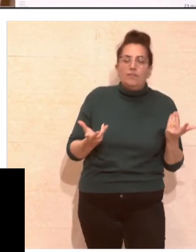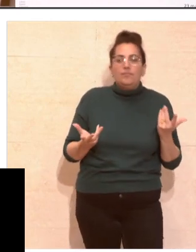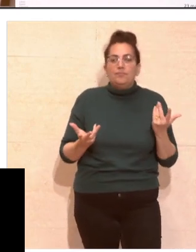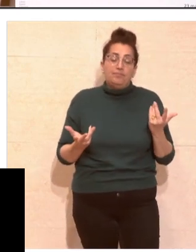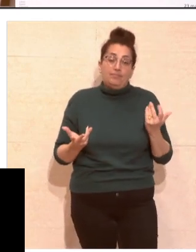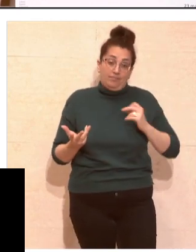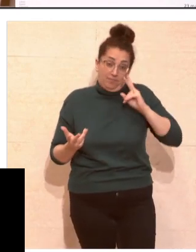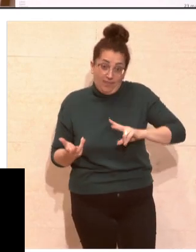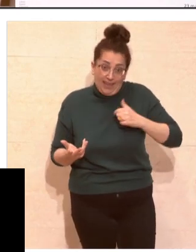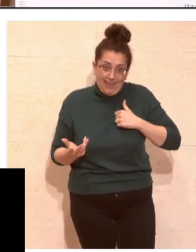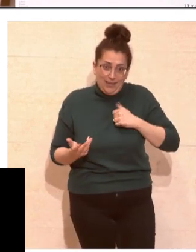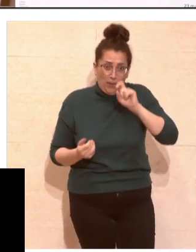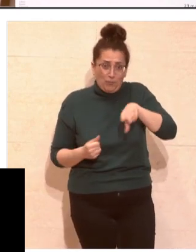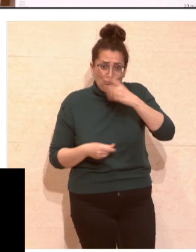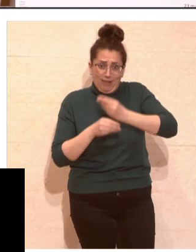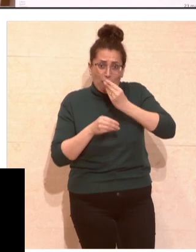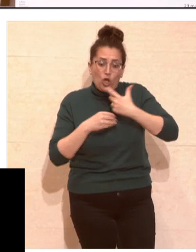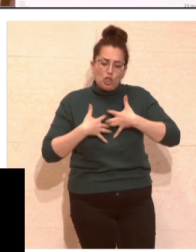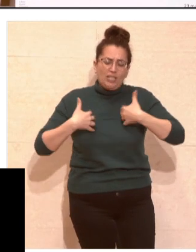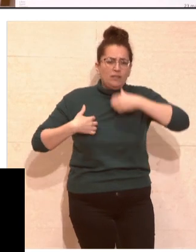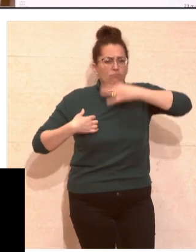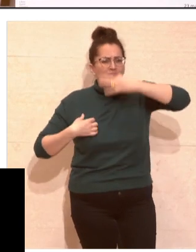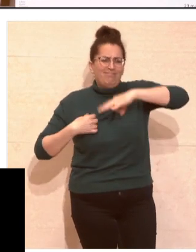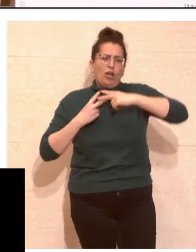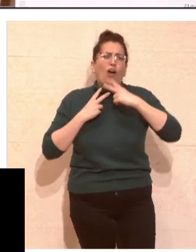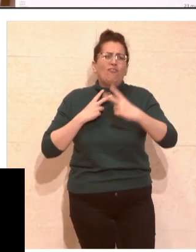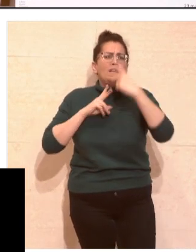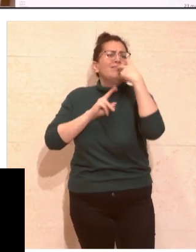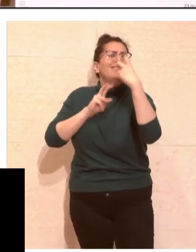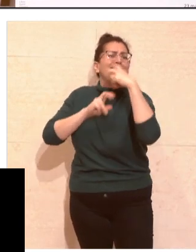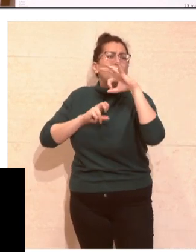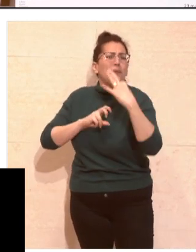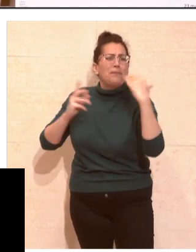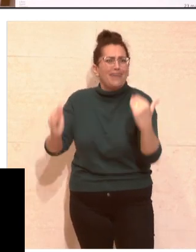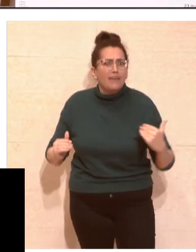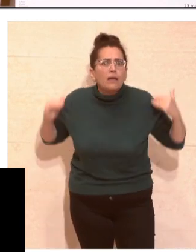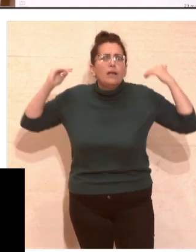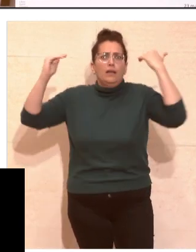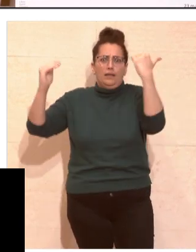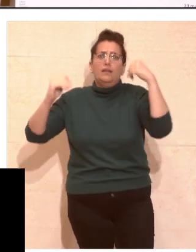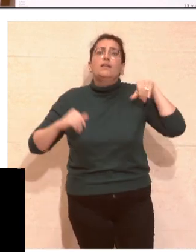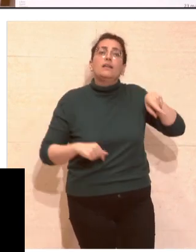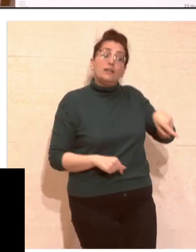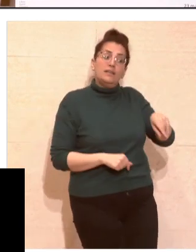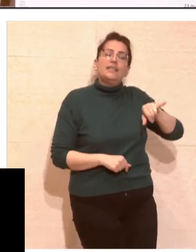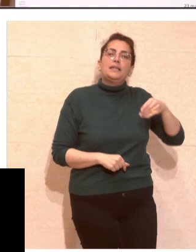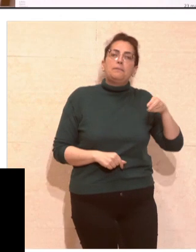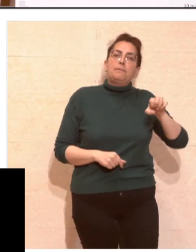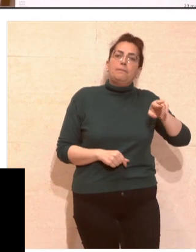doit apprendre aussi à vulgariser nos résultats. Donc, c'est vraiment avec Immerscience qui m'aide